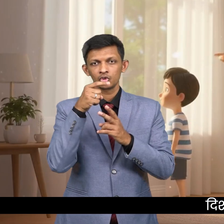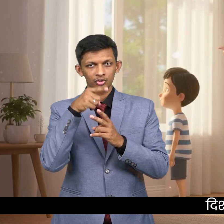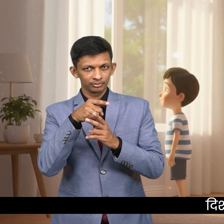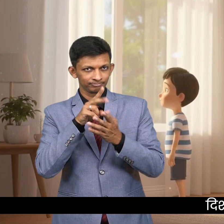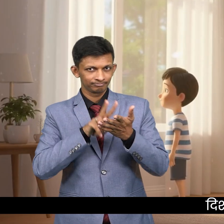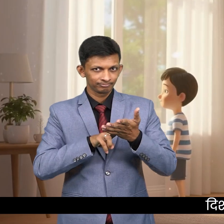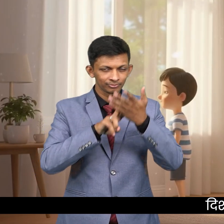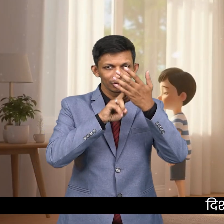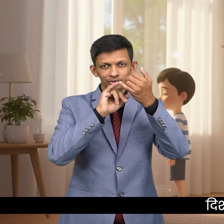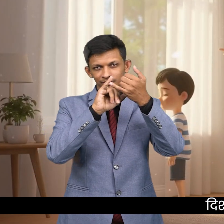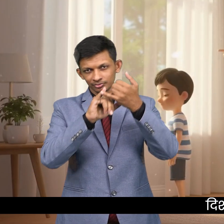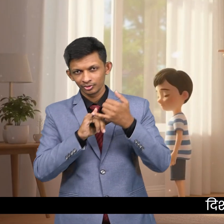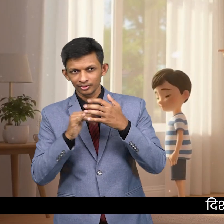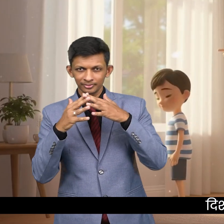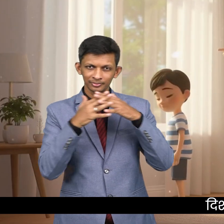दिशा शोधणे।